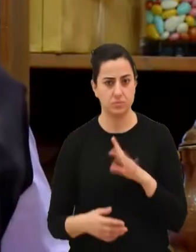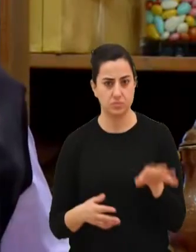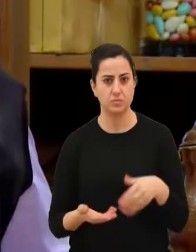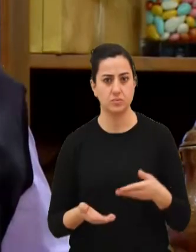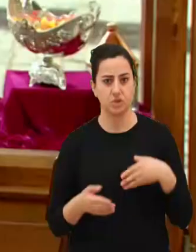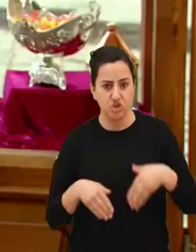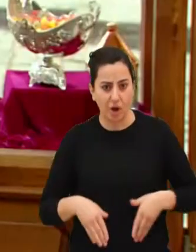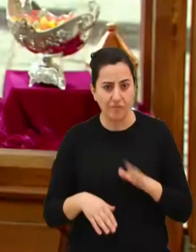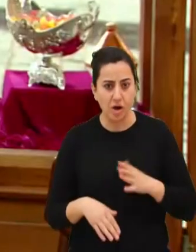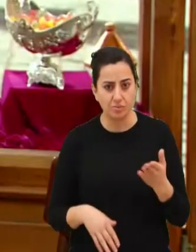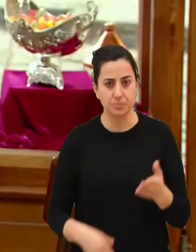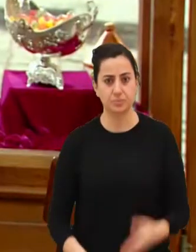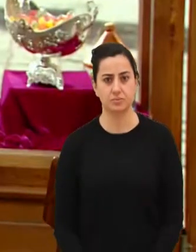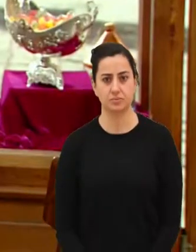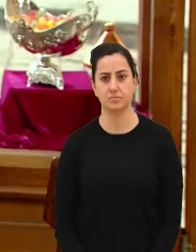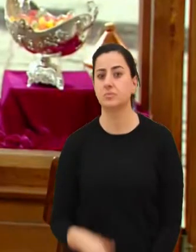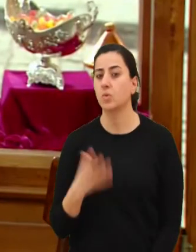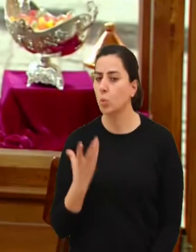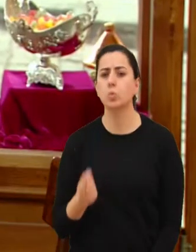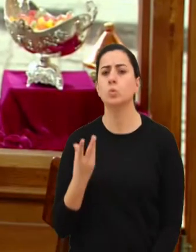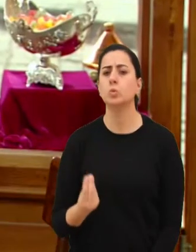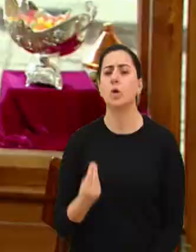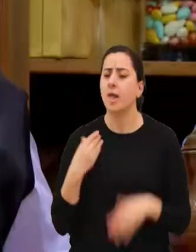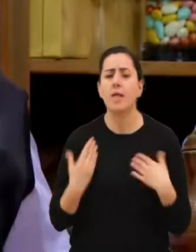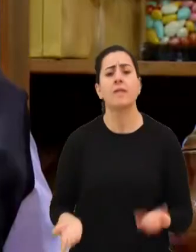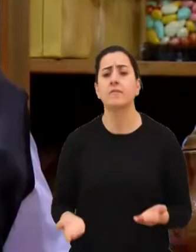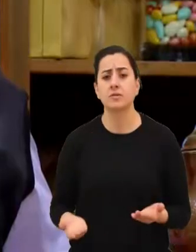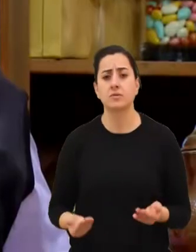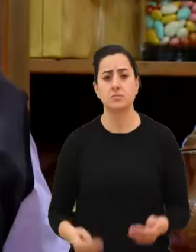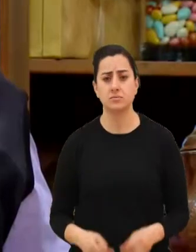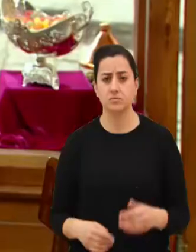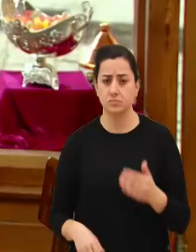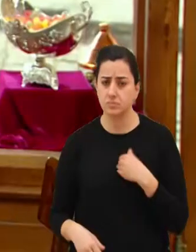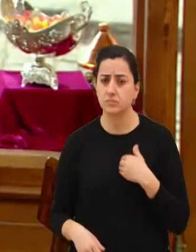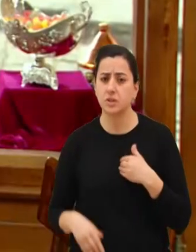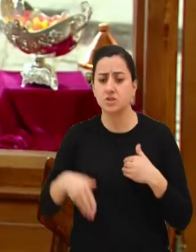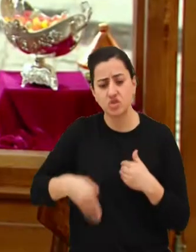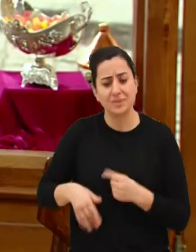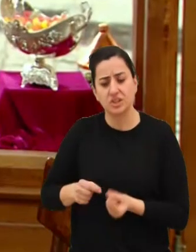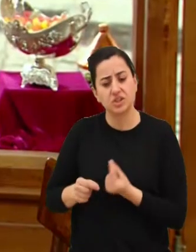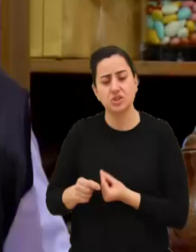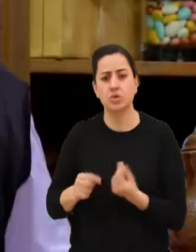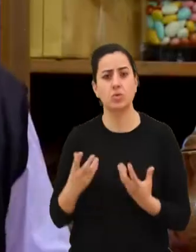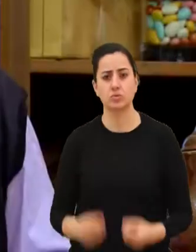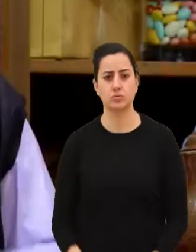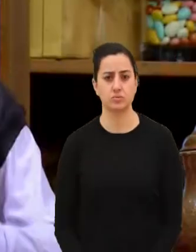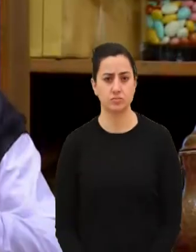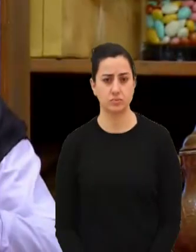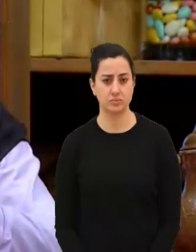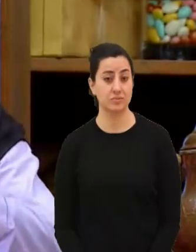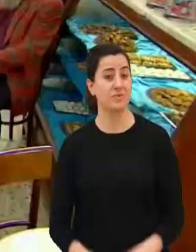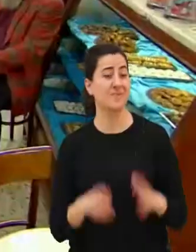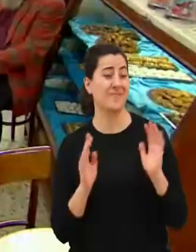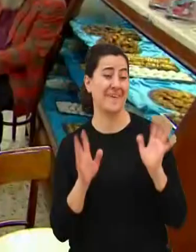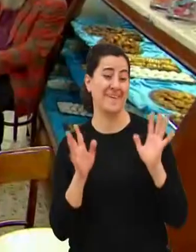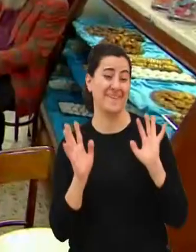kefenin cebim var. Evet Sami abi, evet. Belki kefenime cep diktireceğim.